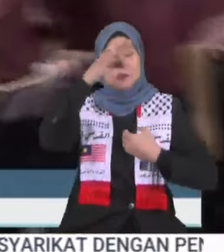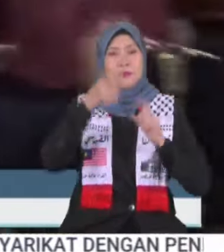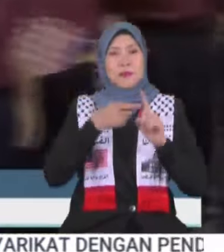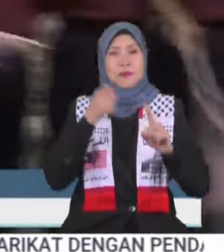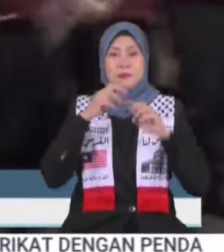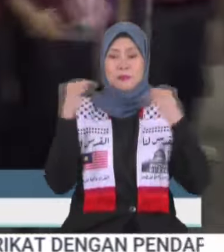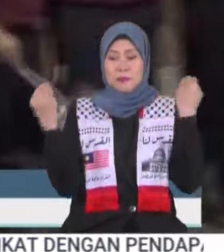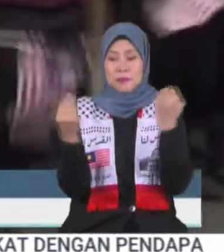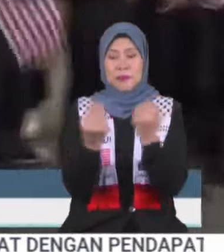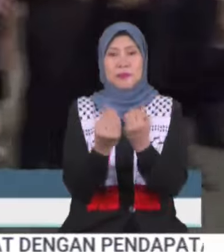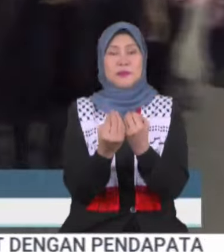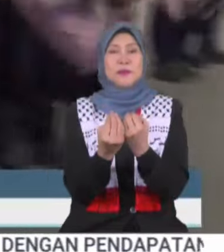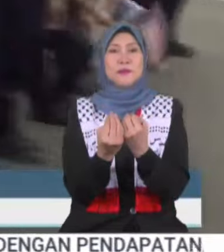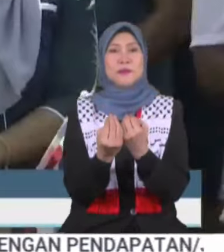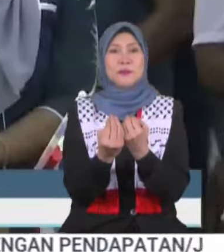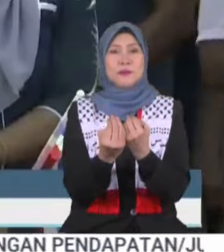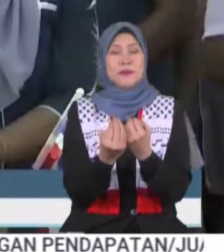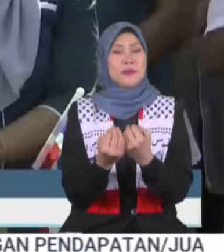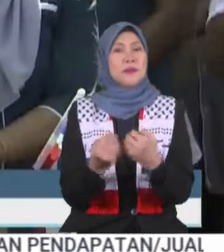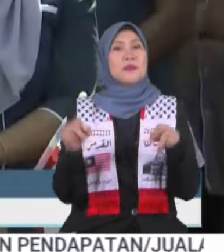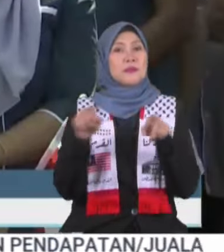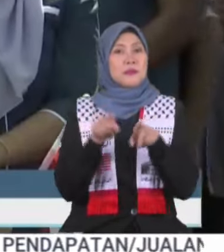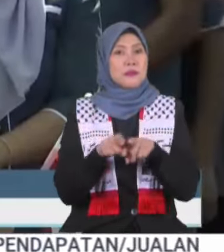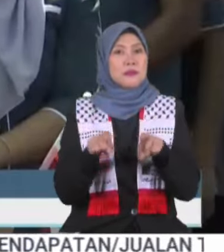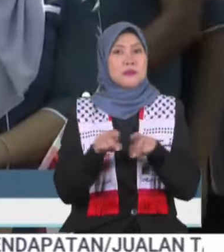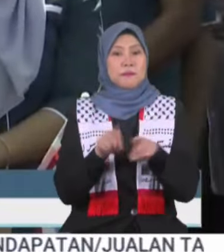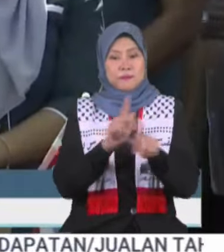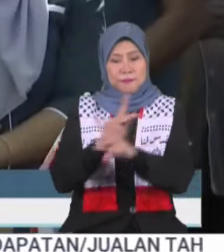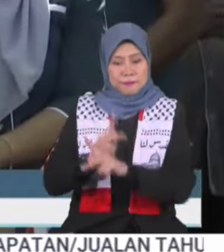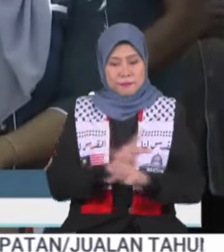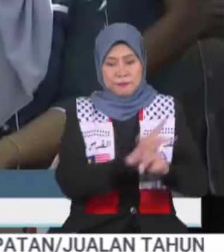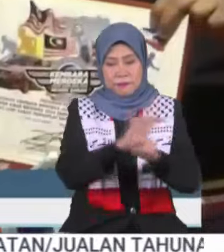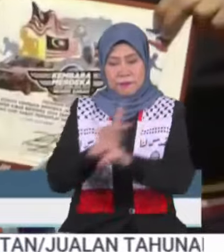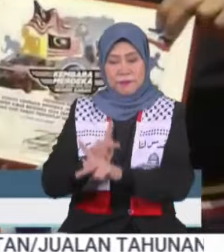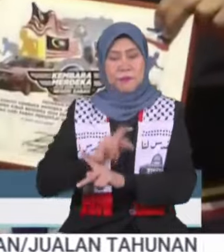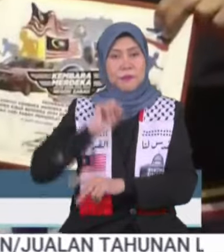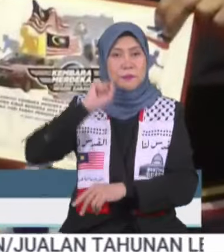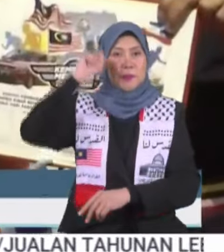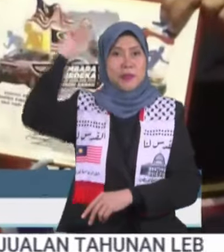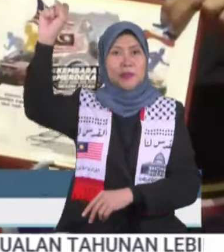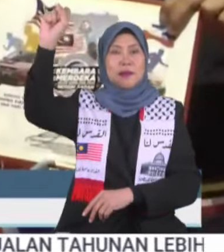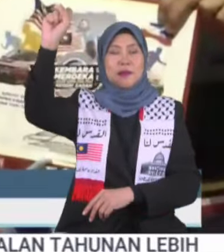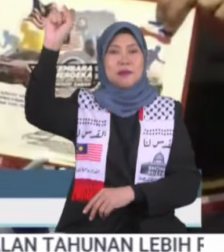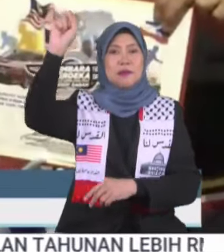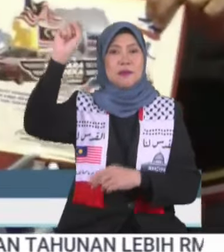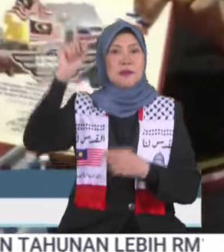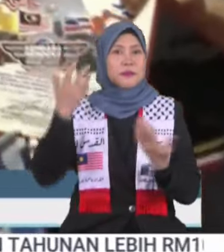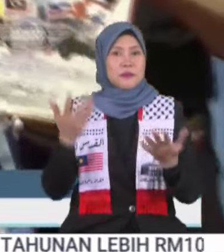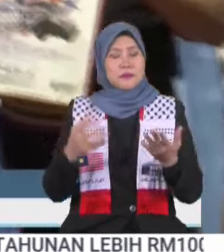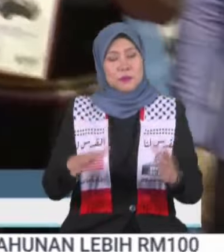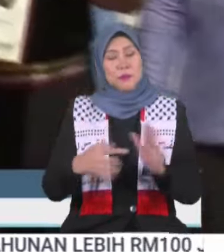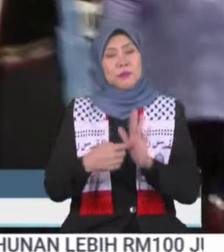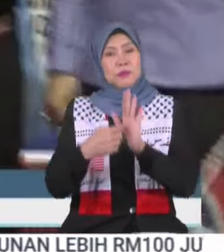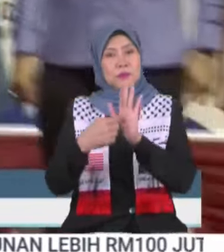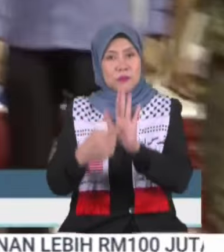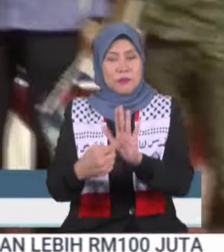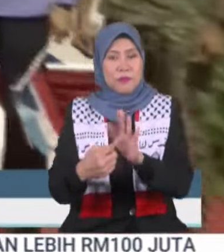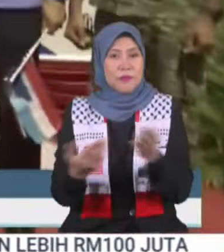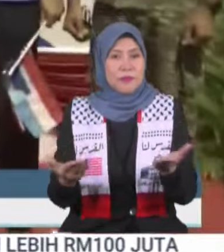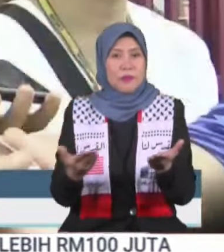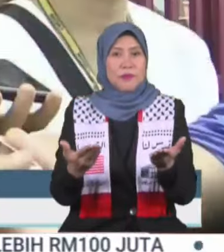masyarakat di sini sama-sama kita jaga kemerdekaan yang telah pun diperjuangkan